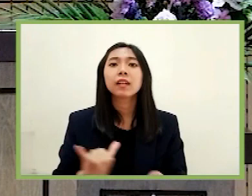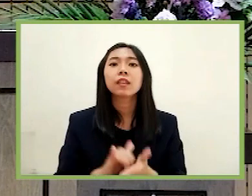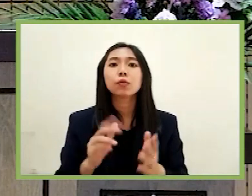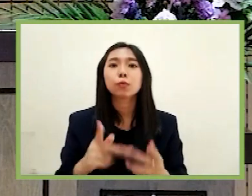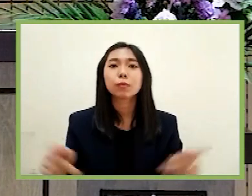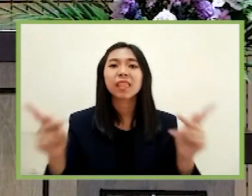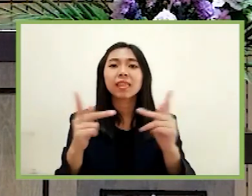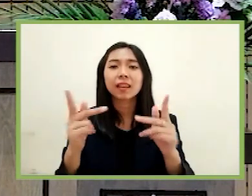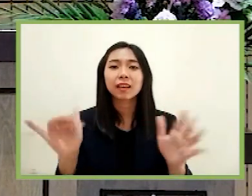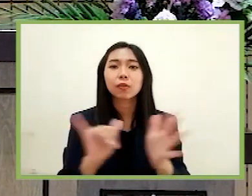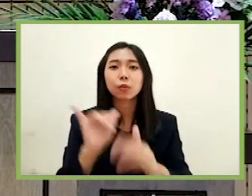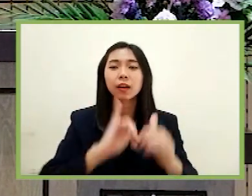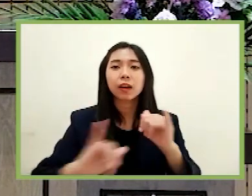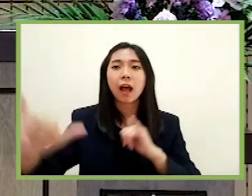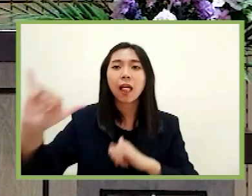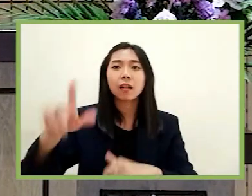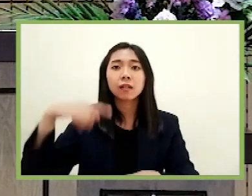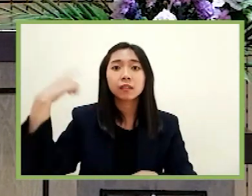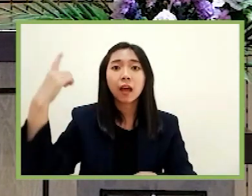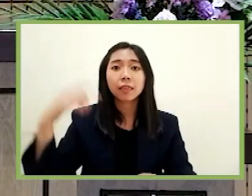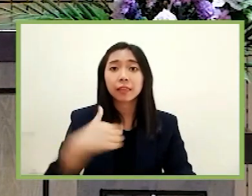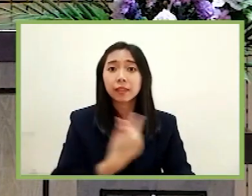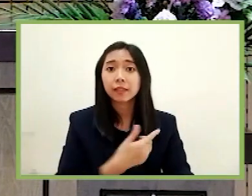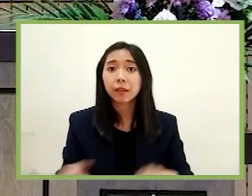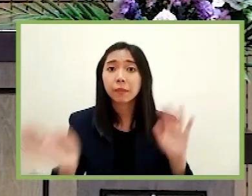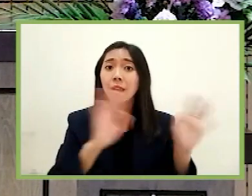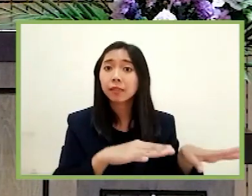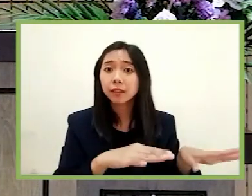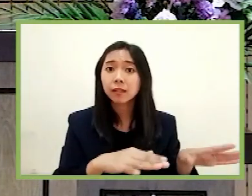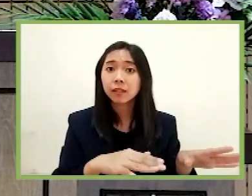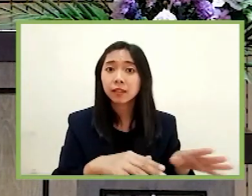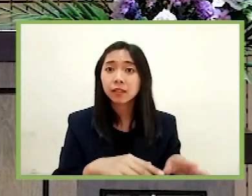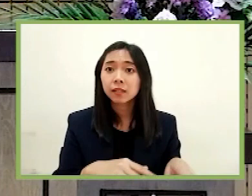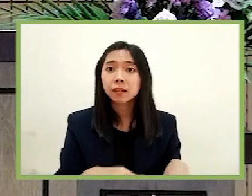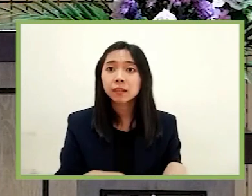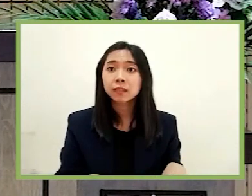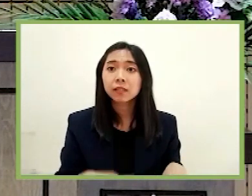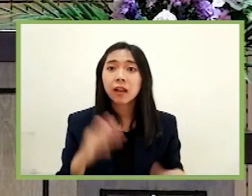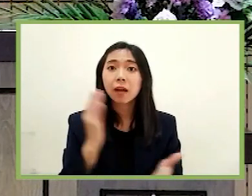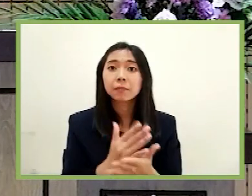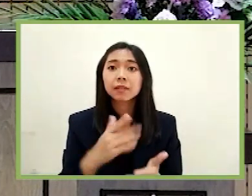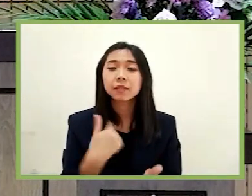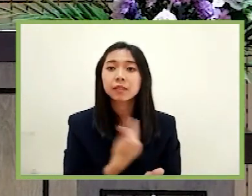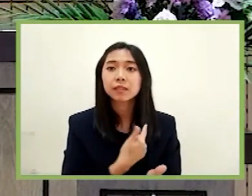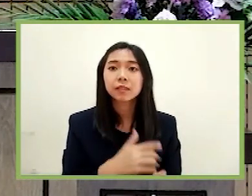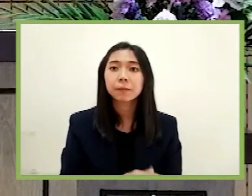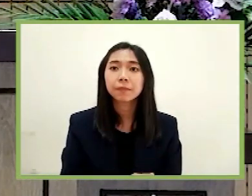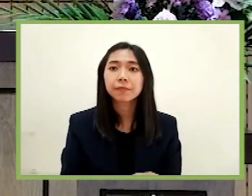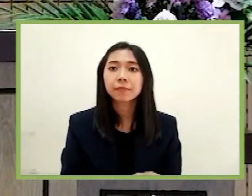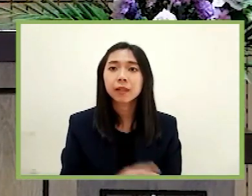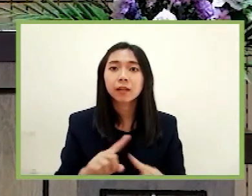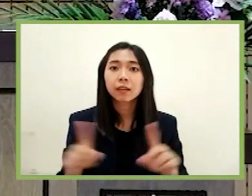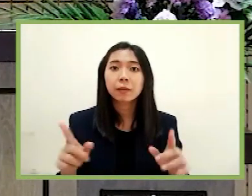abadi supaya kalau suatu saat selesai tugas kita di dunia habislah kita tapi